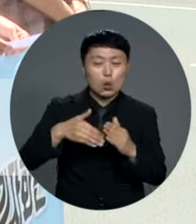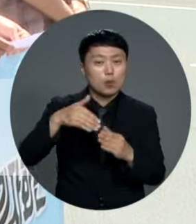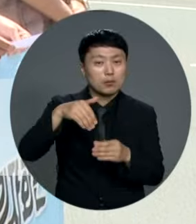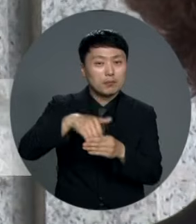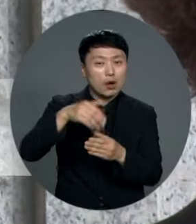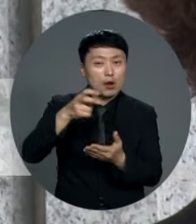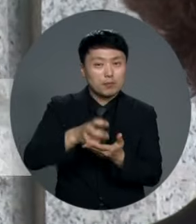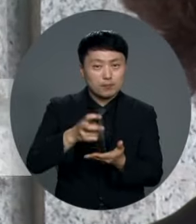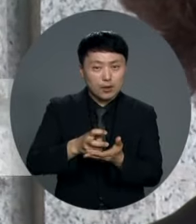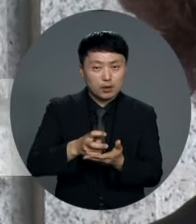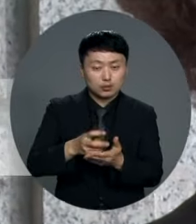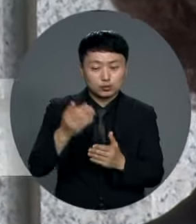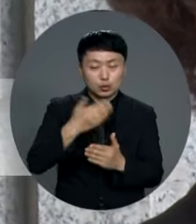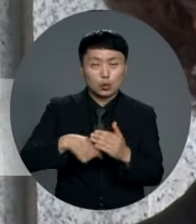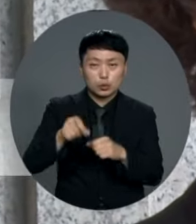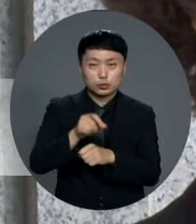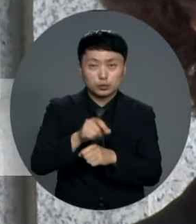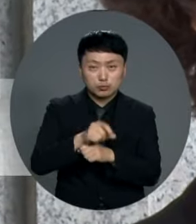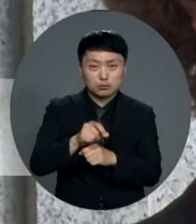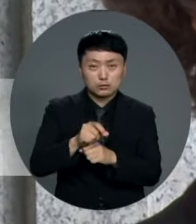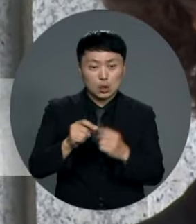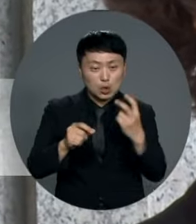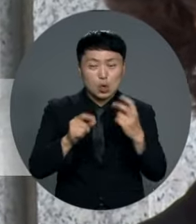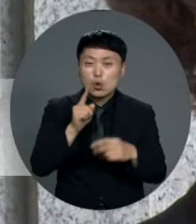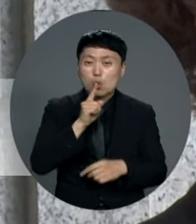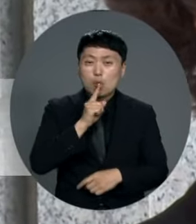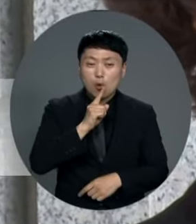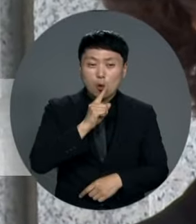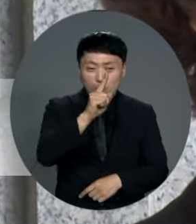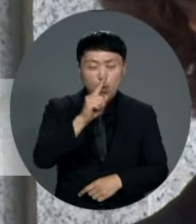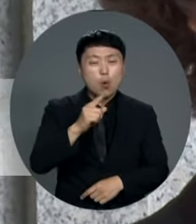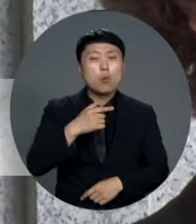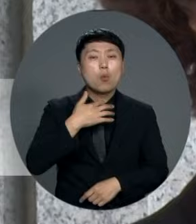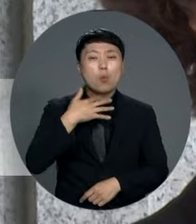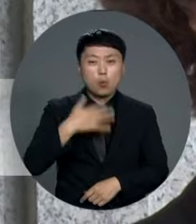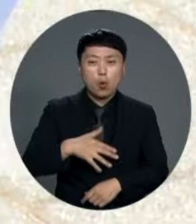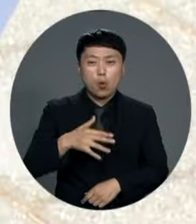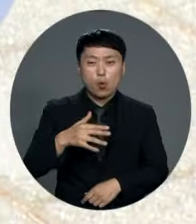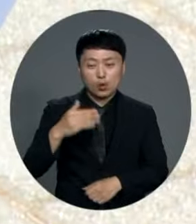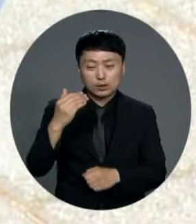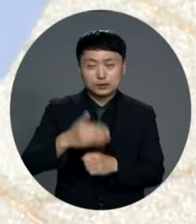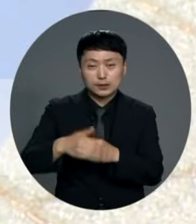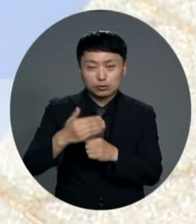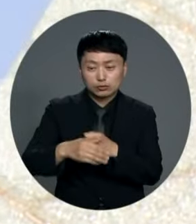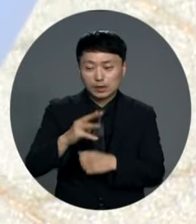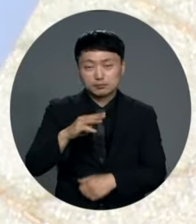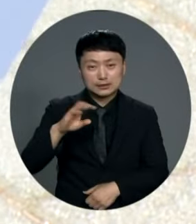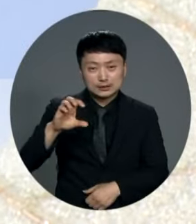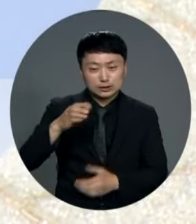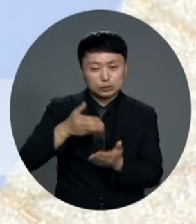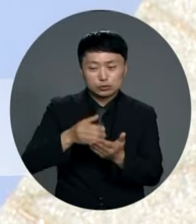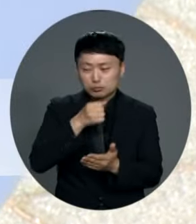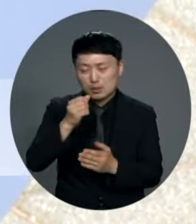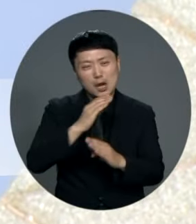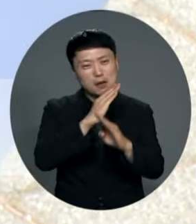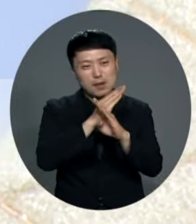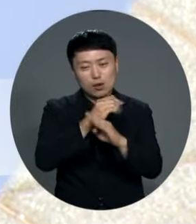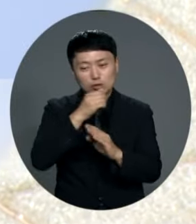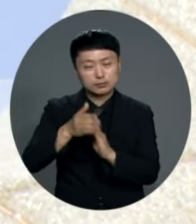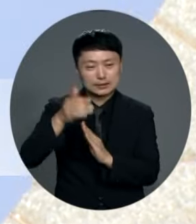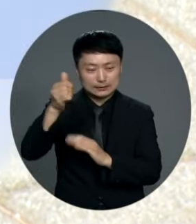혐의로 고위공직자 범죄수사처에 수사 의뢰서를 제출한 사실이 없고 대구 MBC 취재방해 지시를 이유로 홍